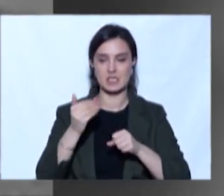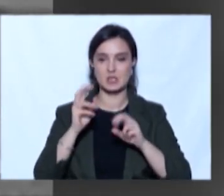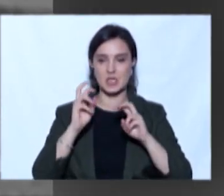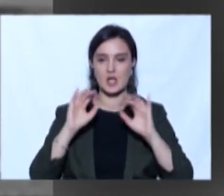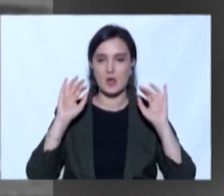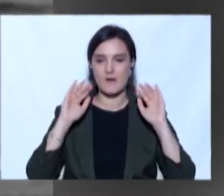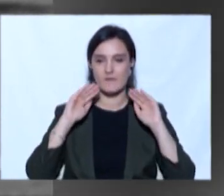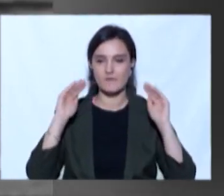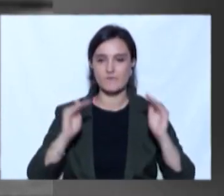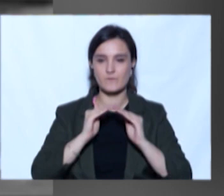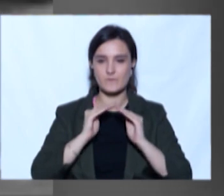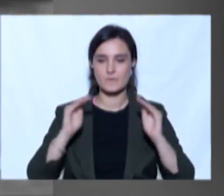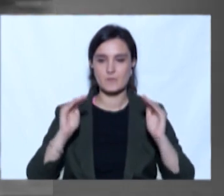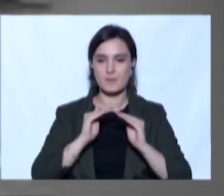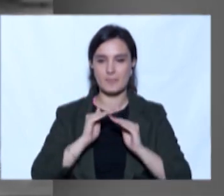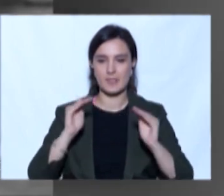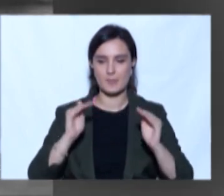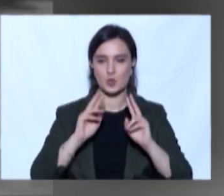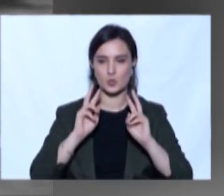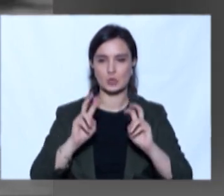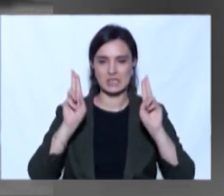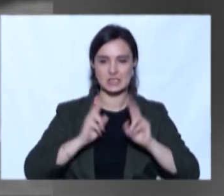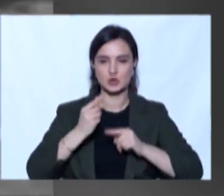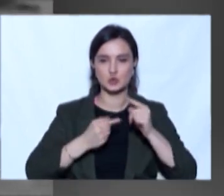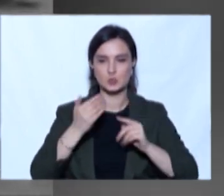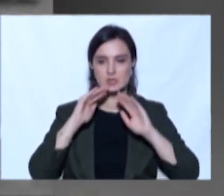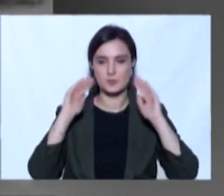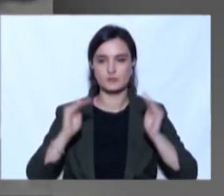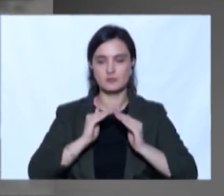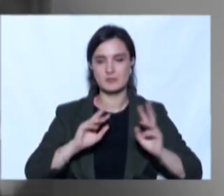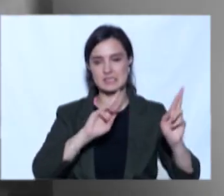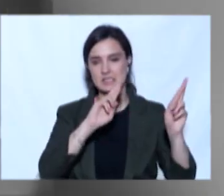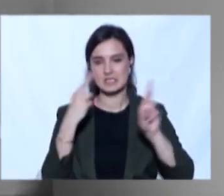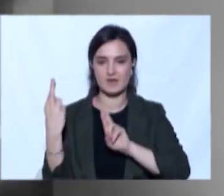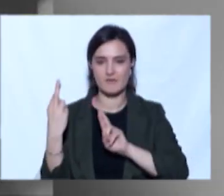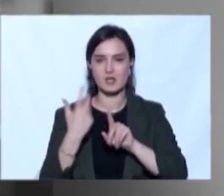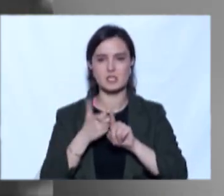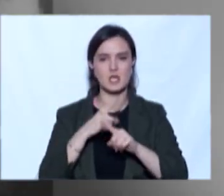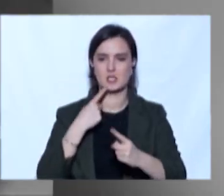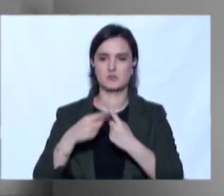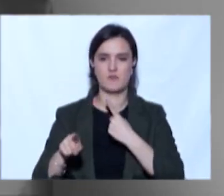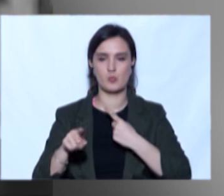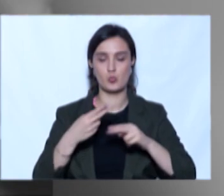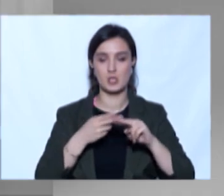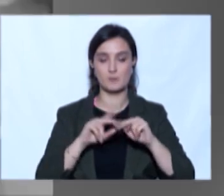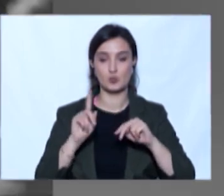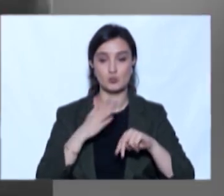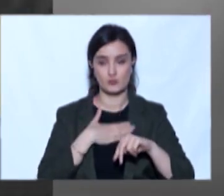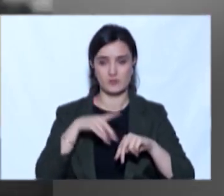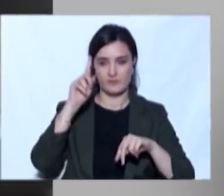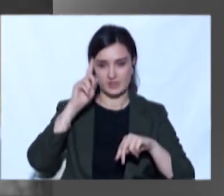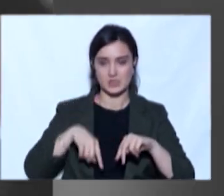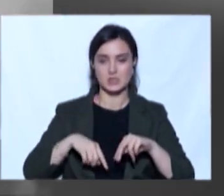ზოგადად ანუ ხალხური სიმღერები და ცეკვა, რომელიც განსხვავებულია ის, იმიტომ რომ ჩვენ ვიცით